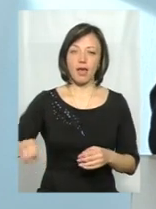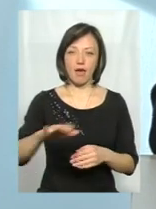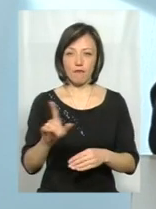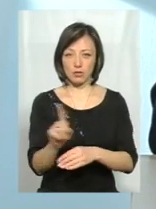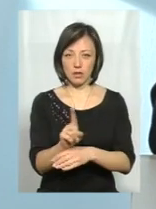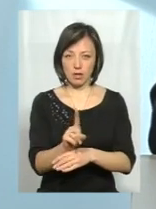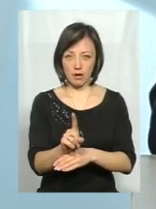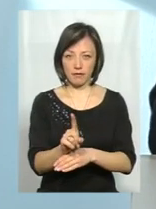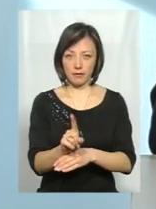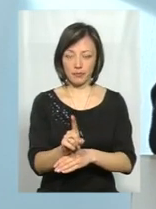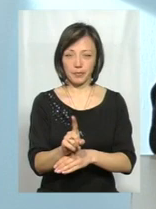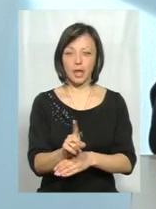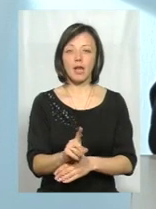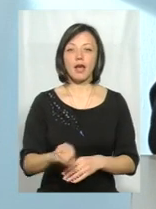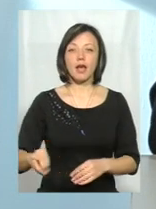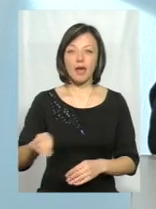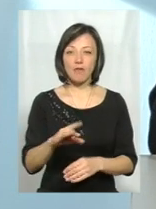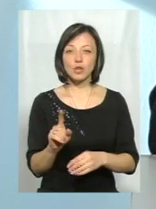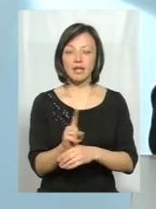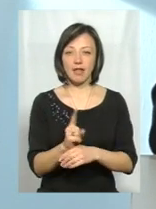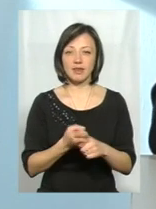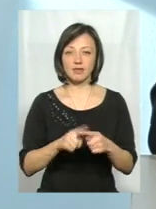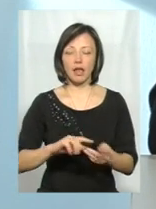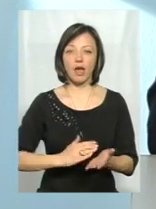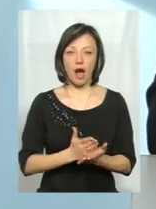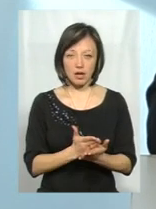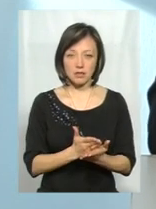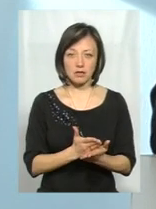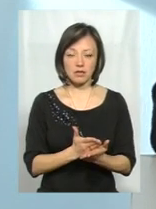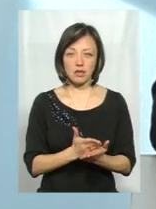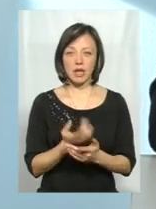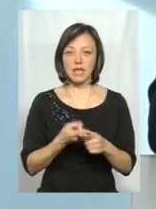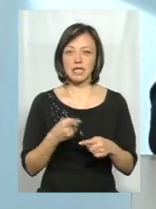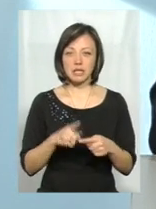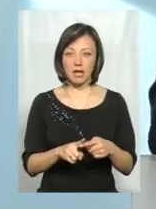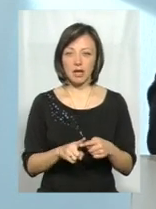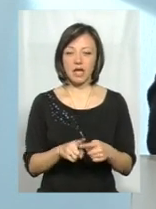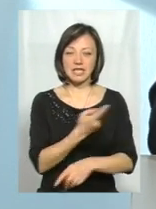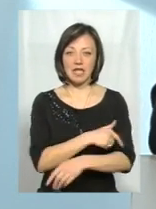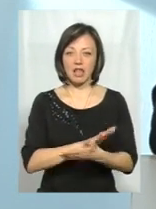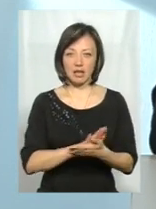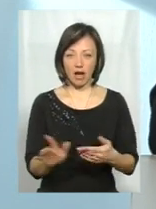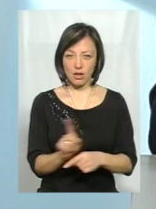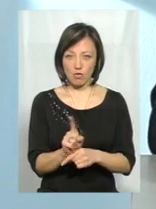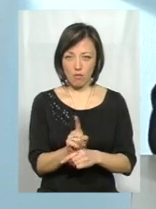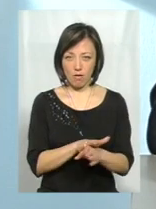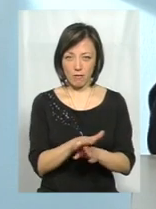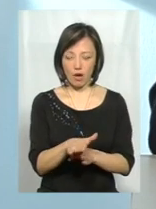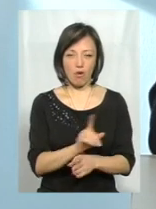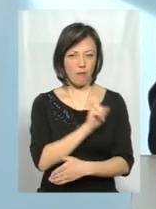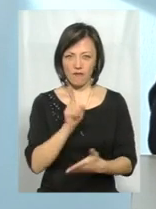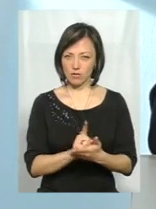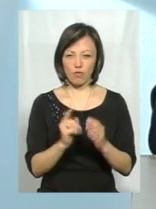європейських стандартів. А європейські стандарти – це якість, це санітарні норми.